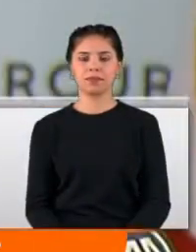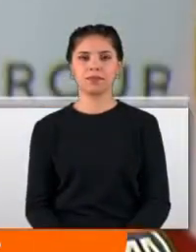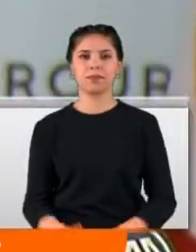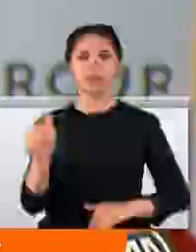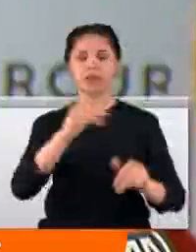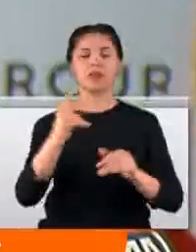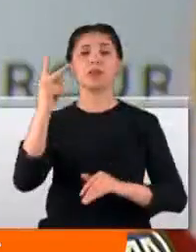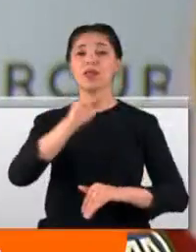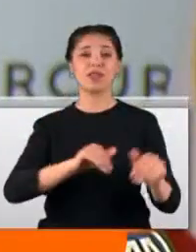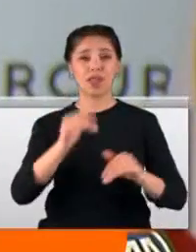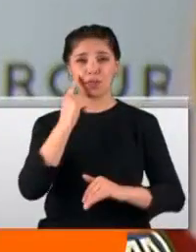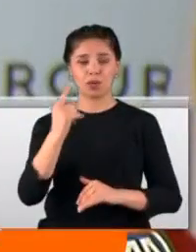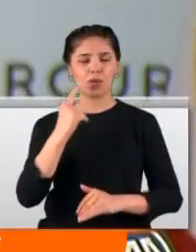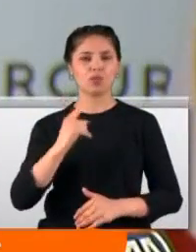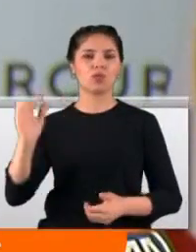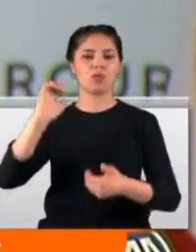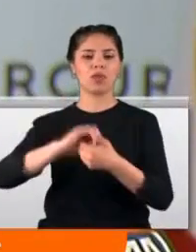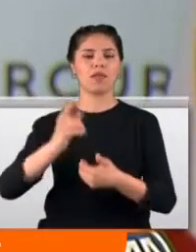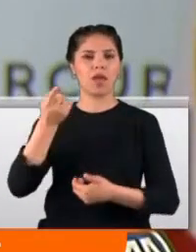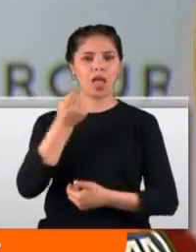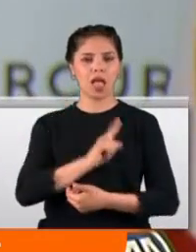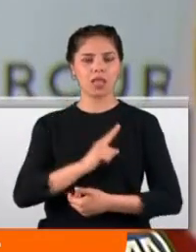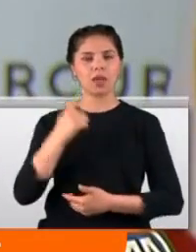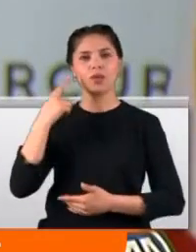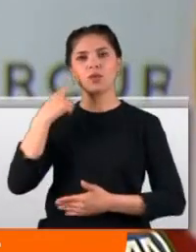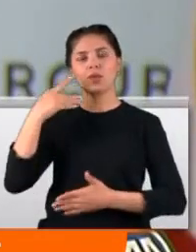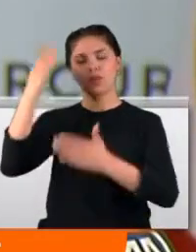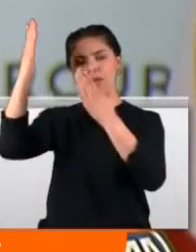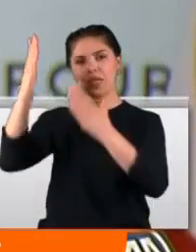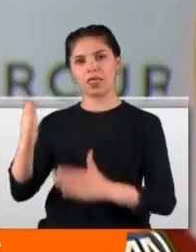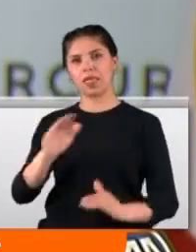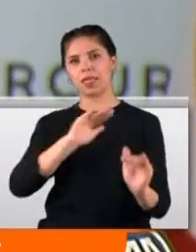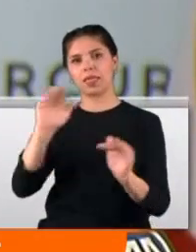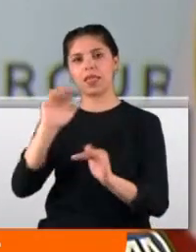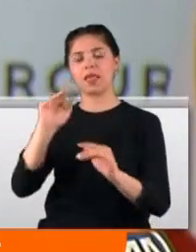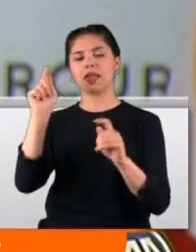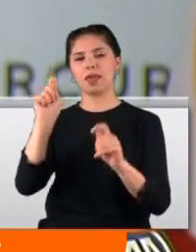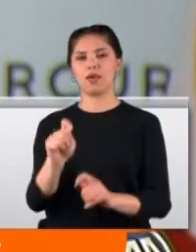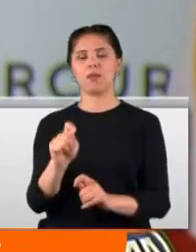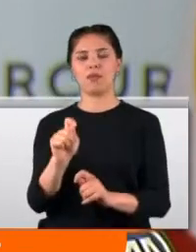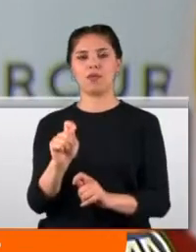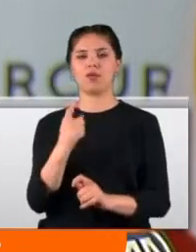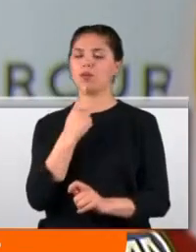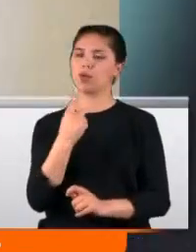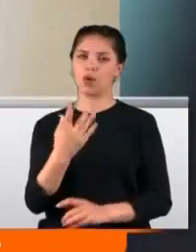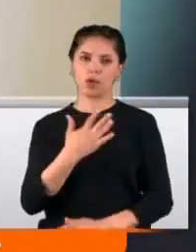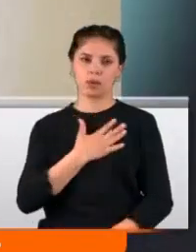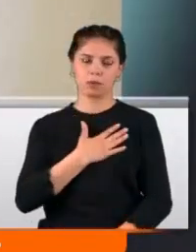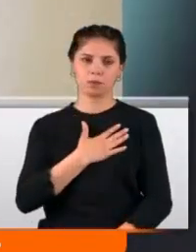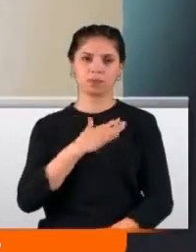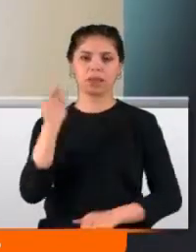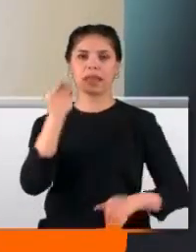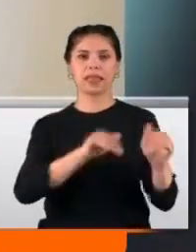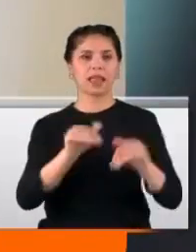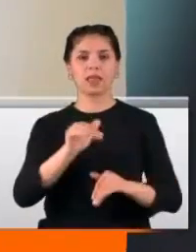Seçimlerin ikinci turunda Cumhur İttifakı adayı Sayın Recep Tayyip Erdoğan'ı destekleyeceğimizi beyan ediyorum. Seçimin